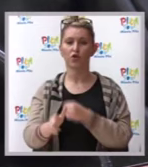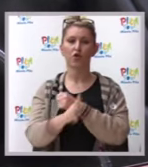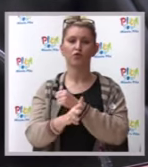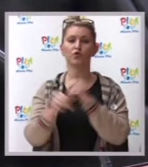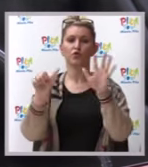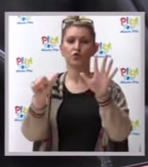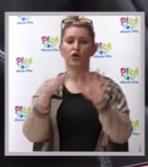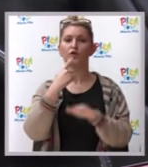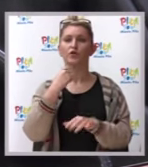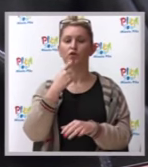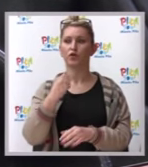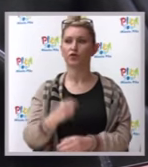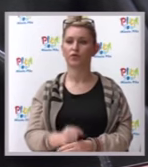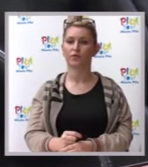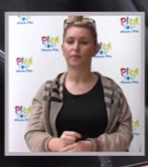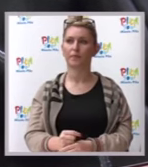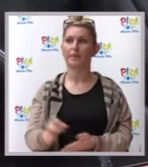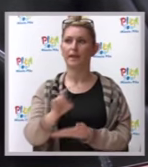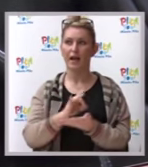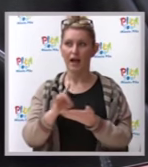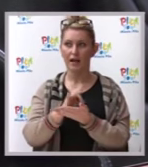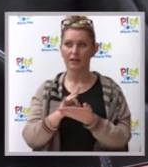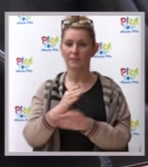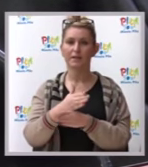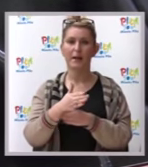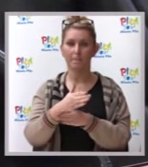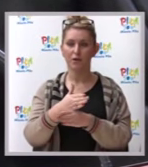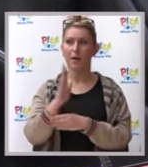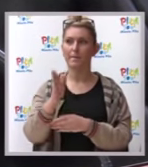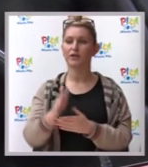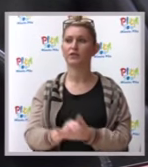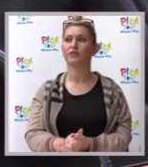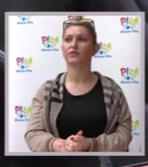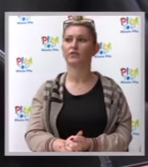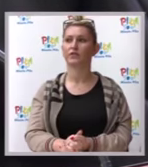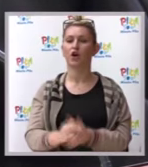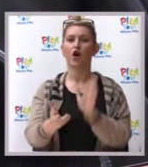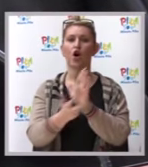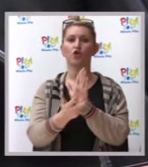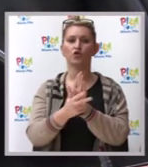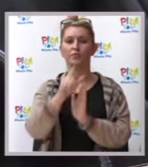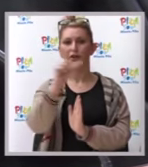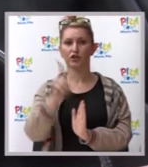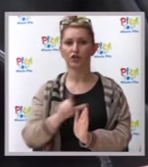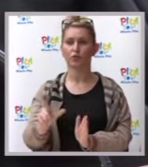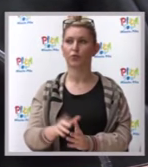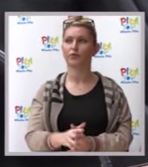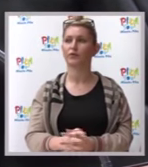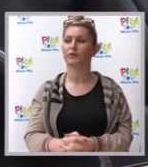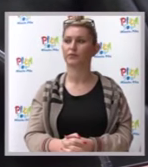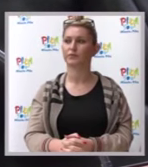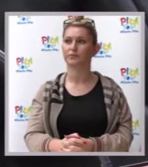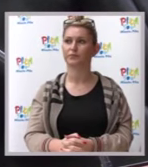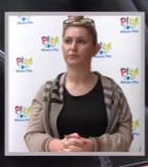22,86 zł. Propozycja stawki dla roku 2016 to 18 zł. Tym niemniej Czy w